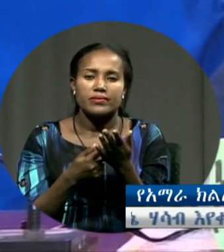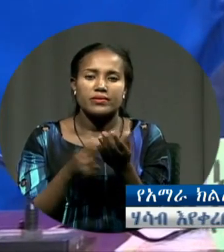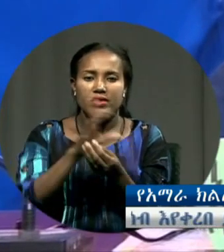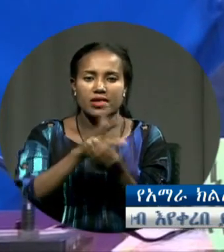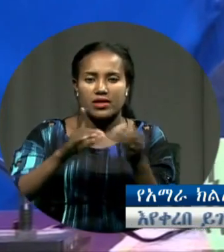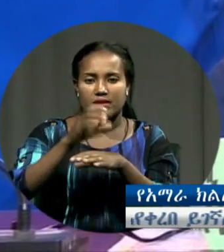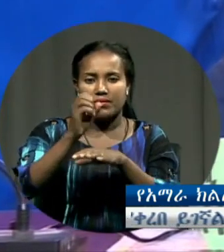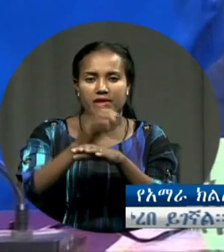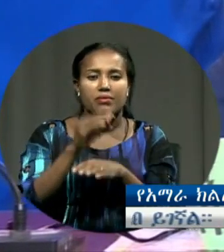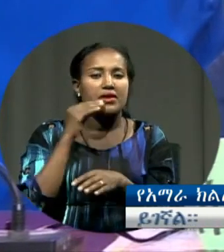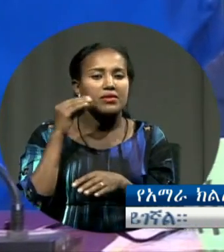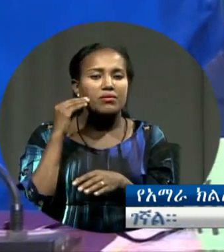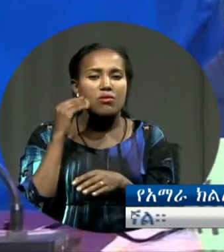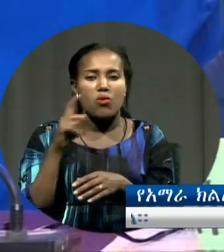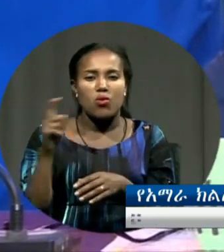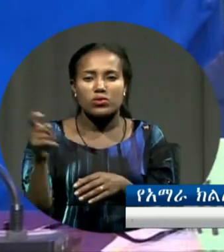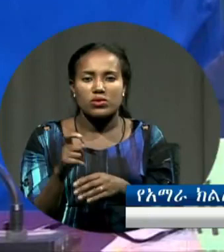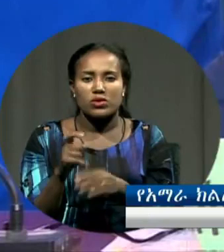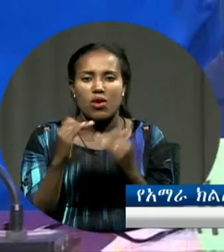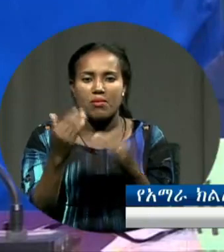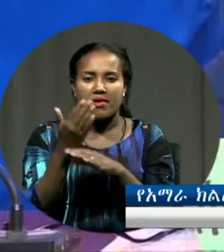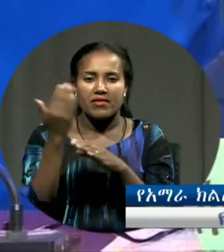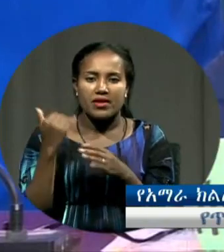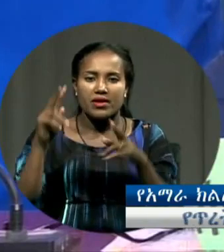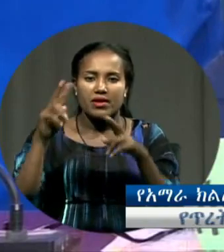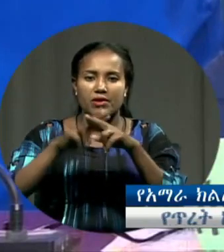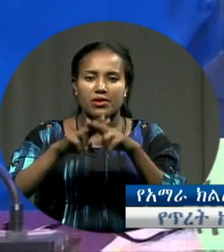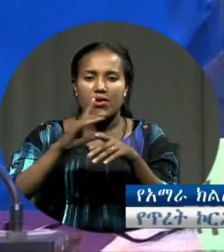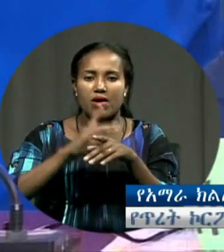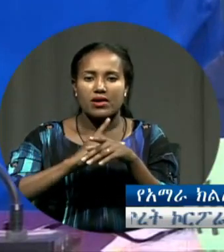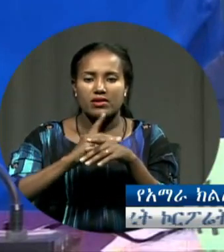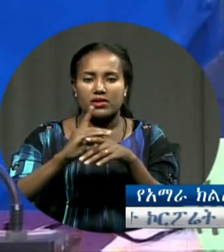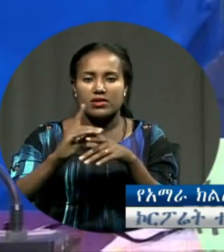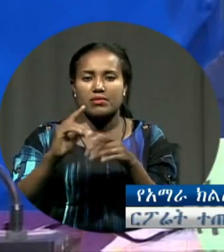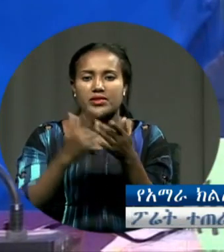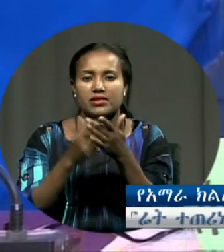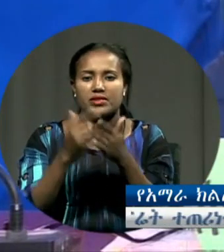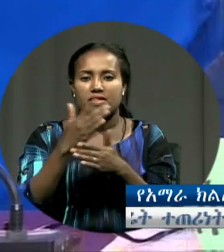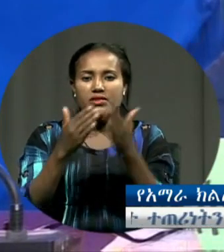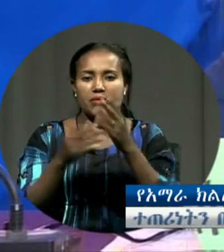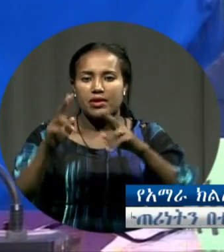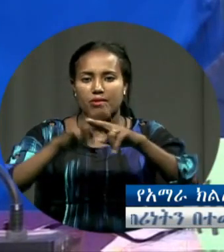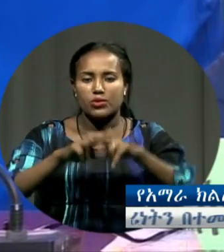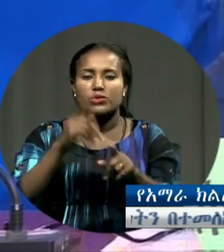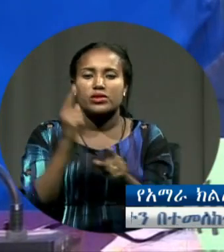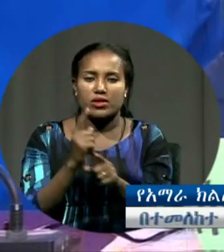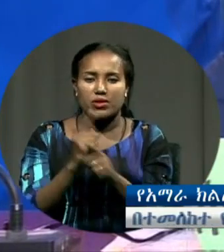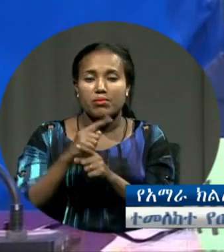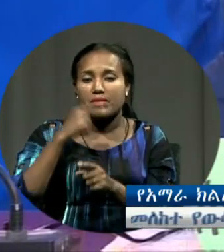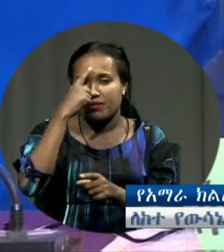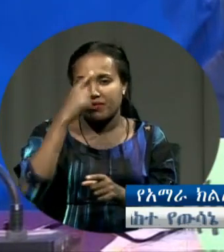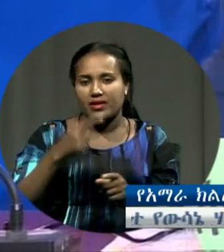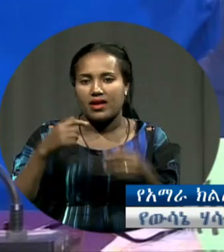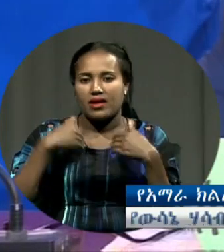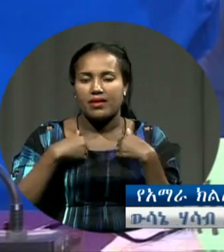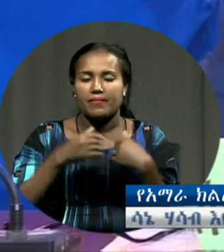ክልል ምክር ቤት መሆኑ ከአሁን በፊት የተቀመጠው አቅጣጫ አሁን በዚህ ደረጃ መቀመጡ ትክክል ነው የሚል እምነት አለኝ።